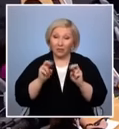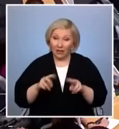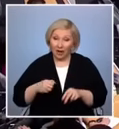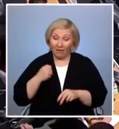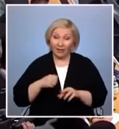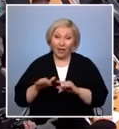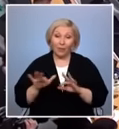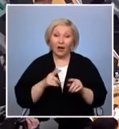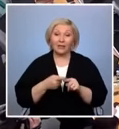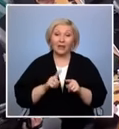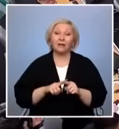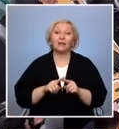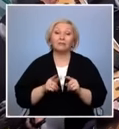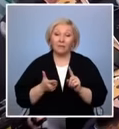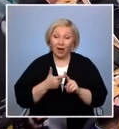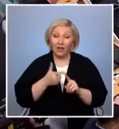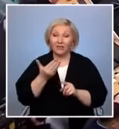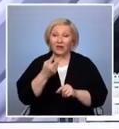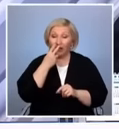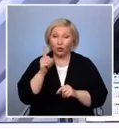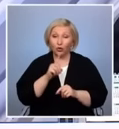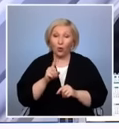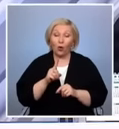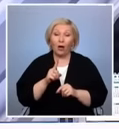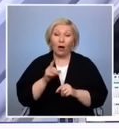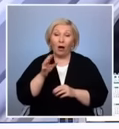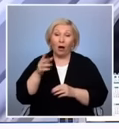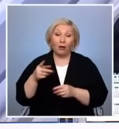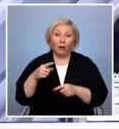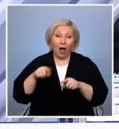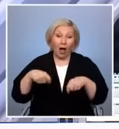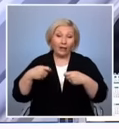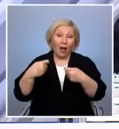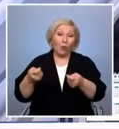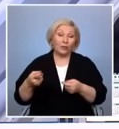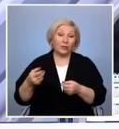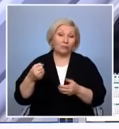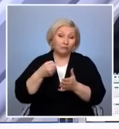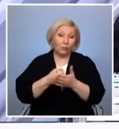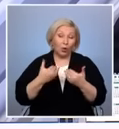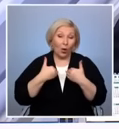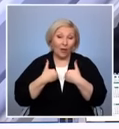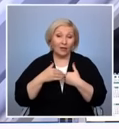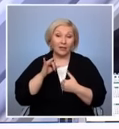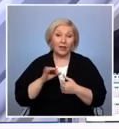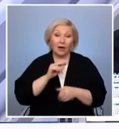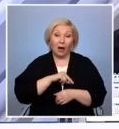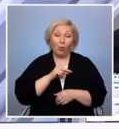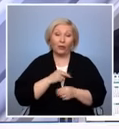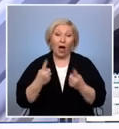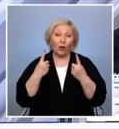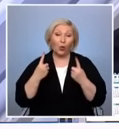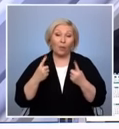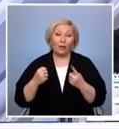и препирательство Зарафутдинова и Прочаковской, которая вообще вела себя как воспитательница младшей группы детского сада, в том числе и с